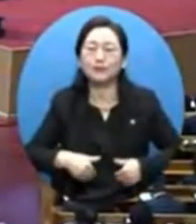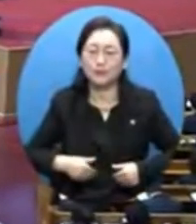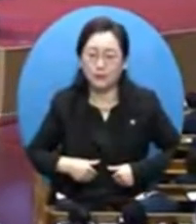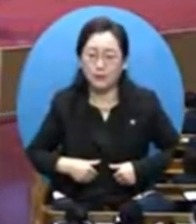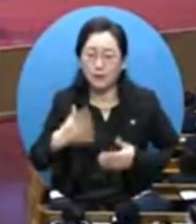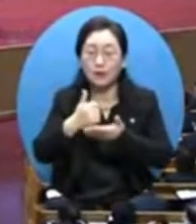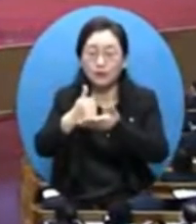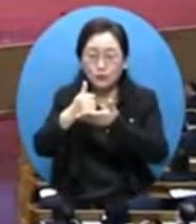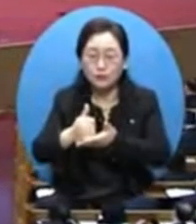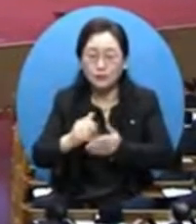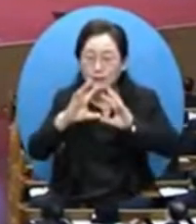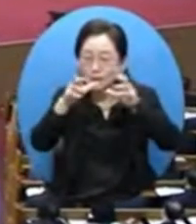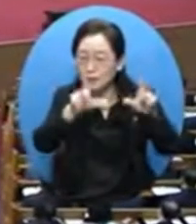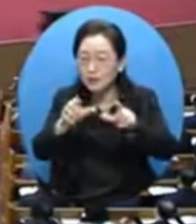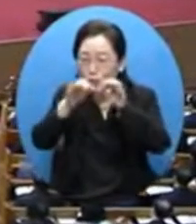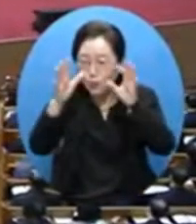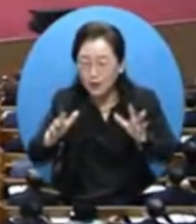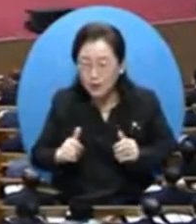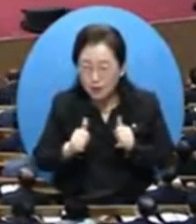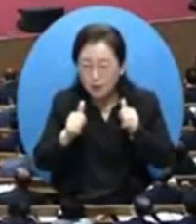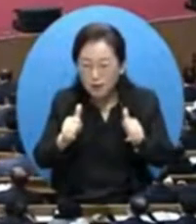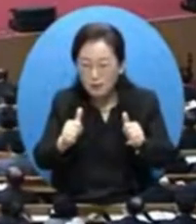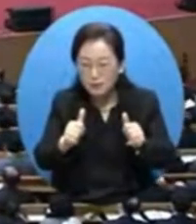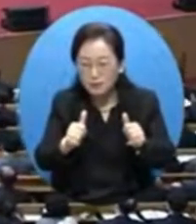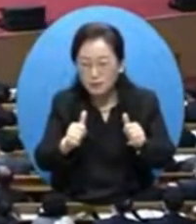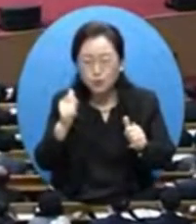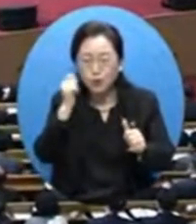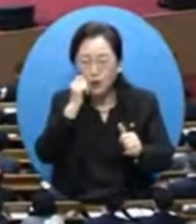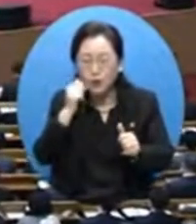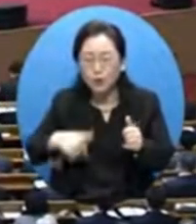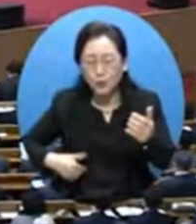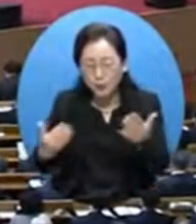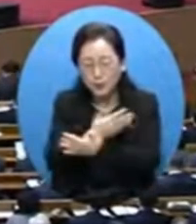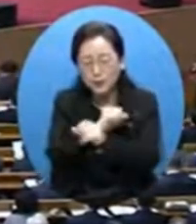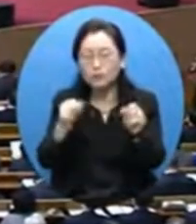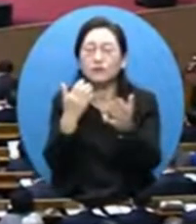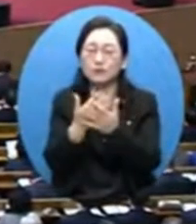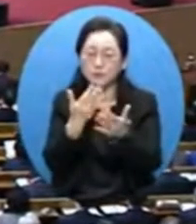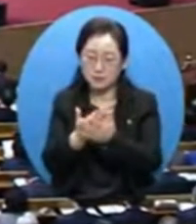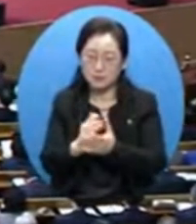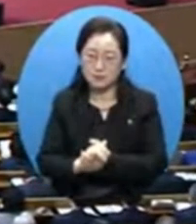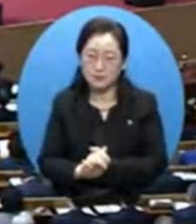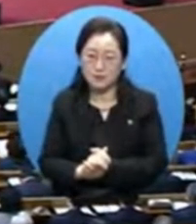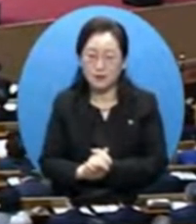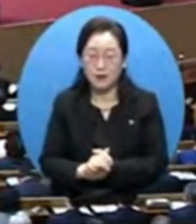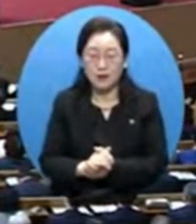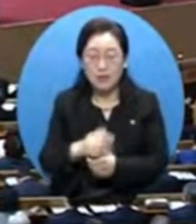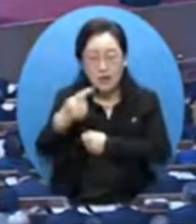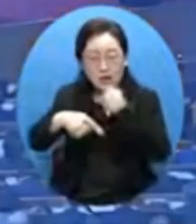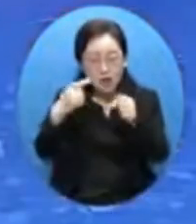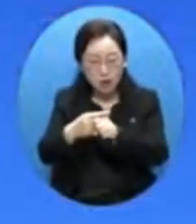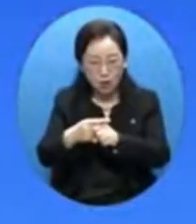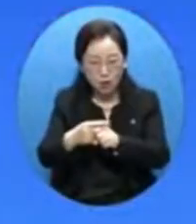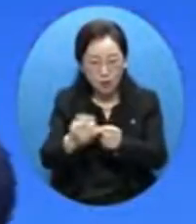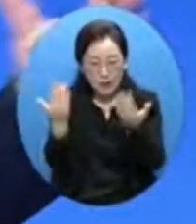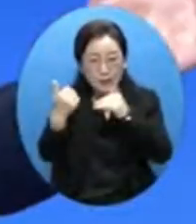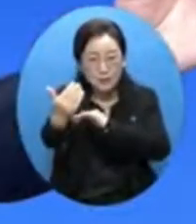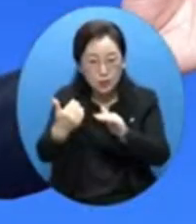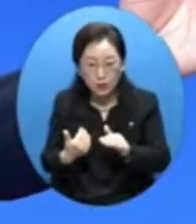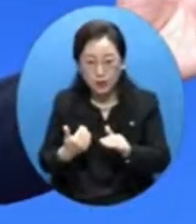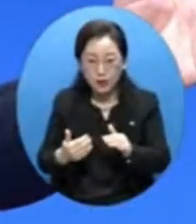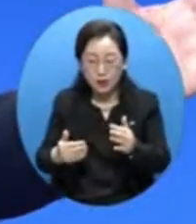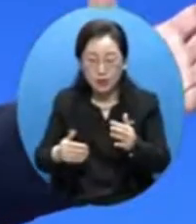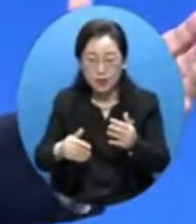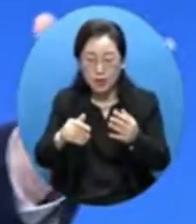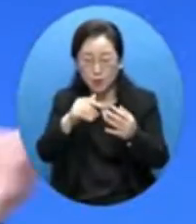살면서 열심히 복음 전하지 못한 것 주님 회개합니다. 용서하여 주옵소서. 올해가 가기 전에 여러분 사도의 8종까지